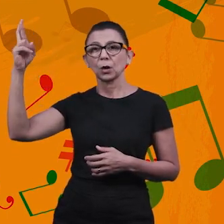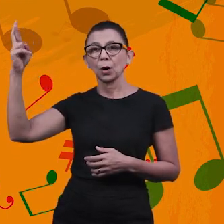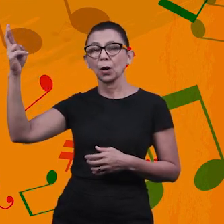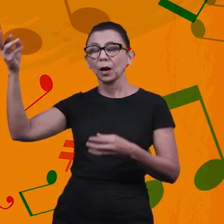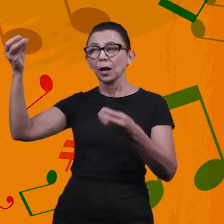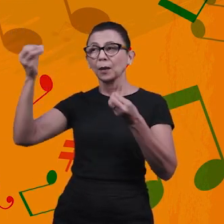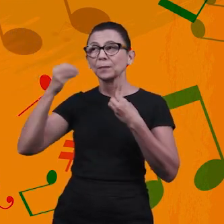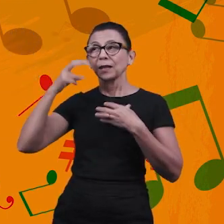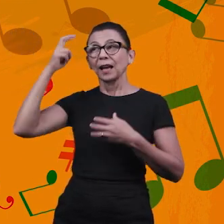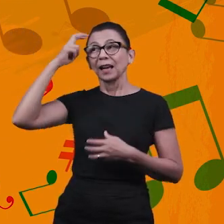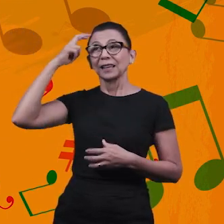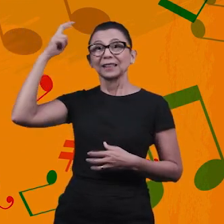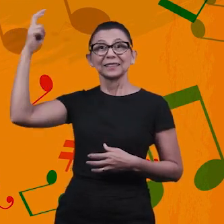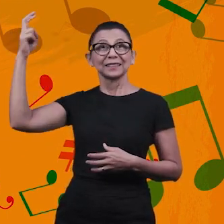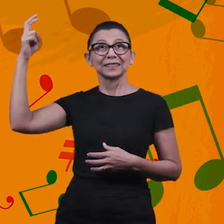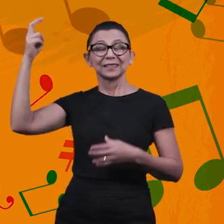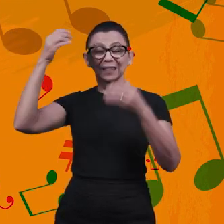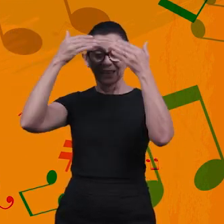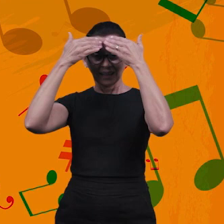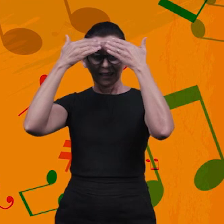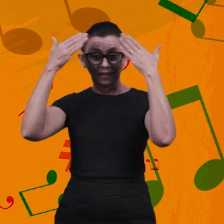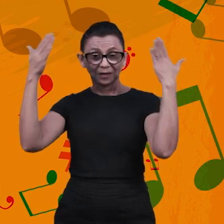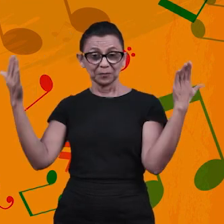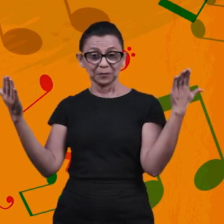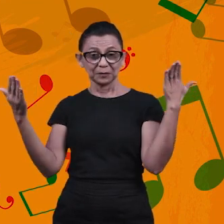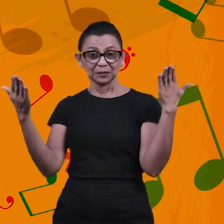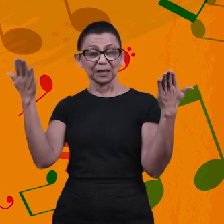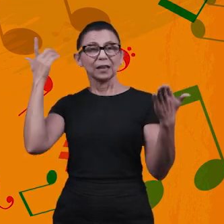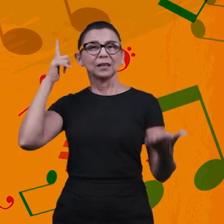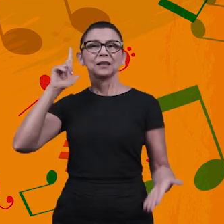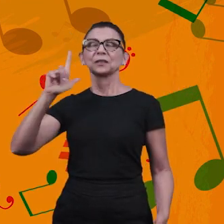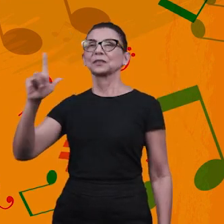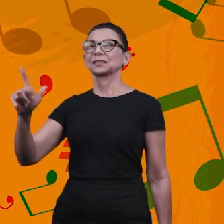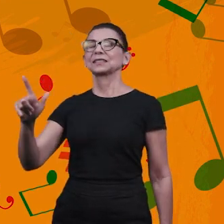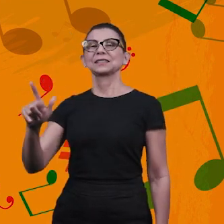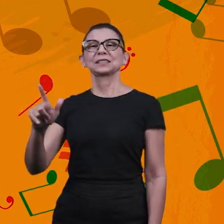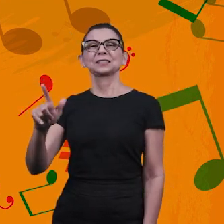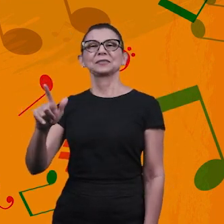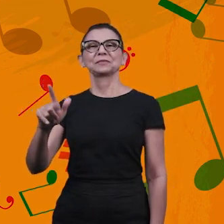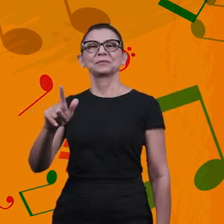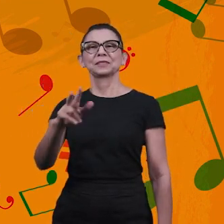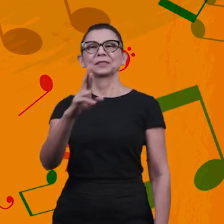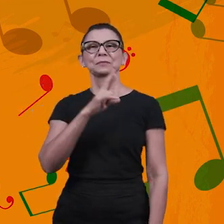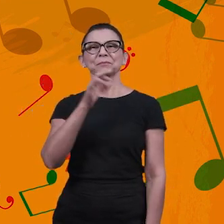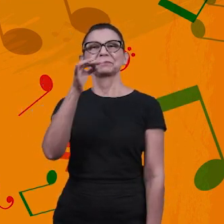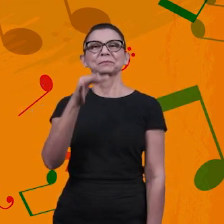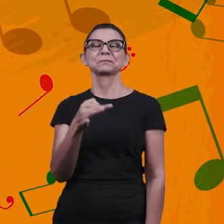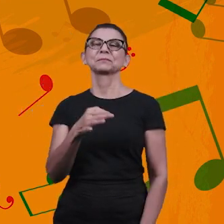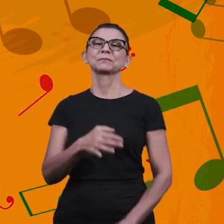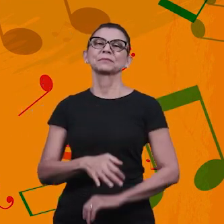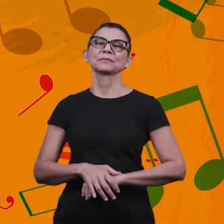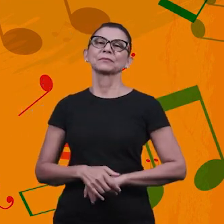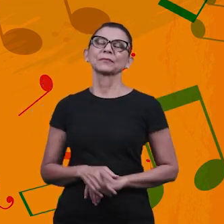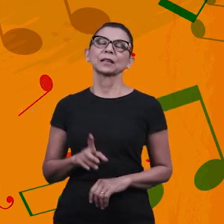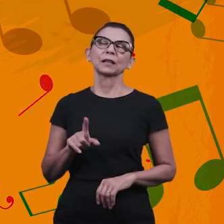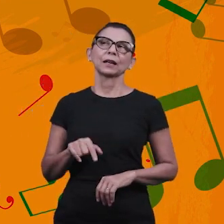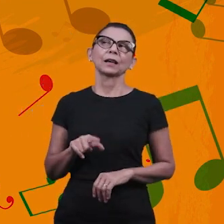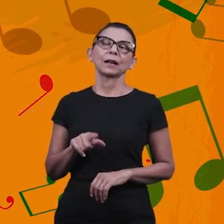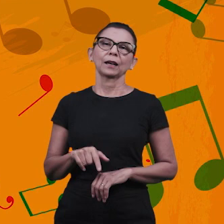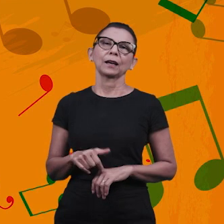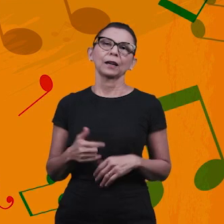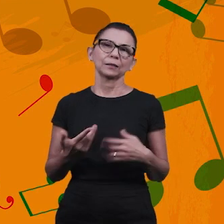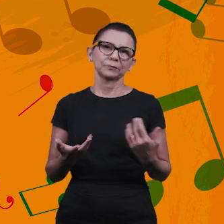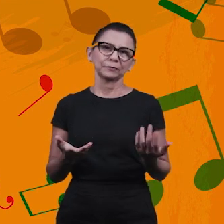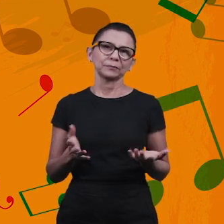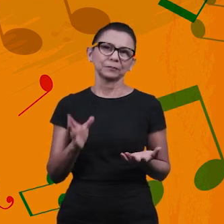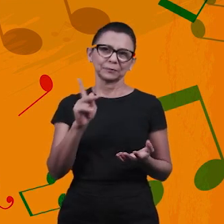intelligence, j'ai réussi et j'ai répondu à la question correctement. Voilà, la